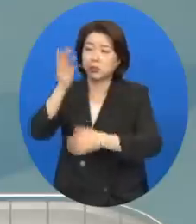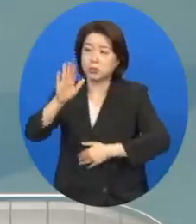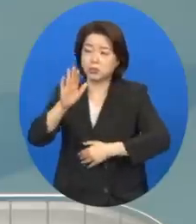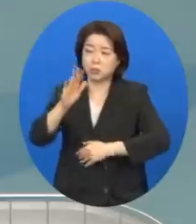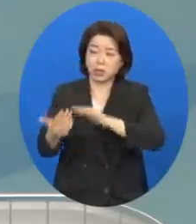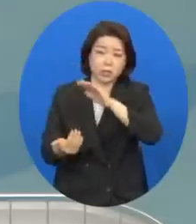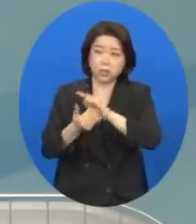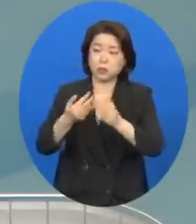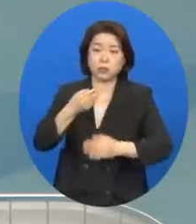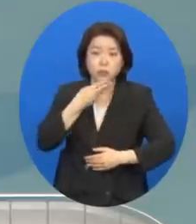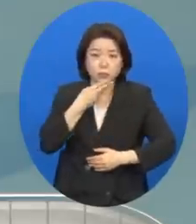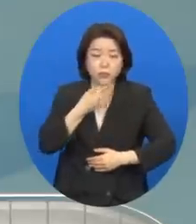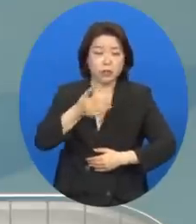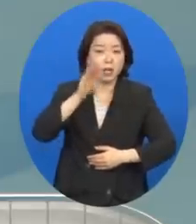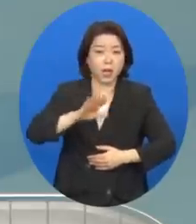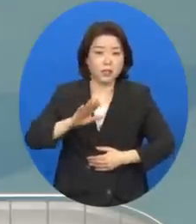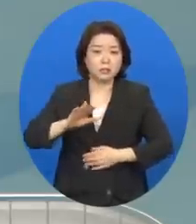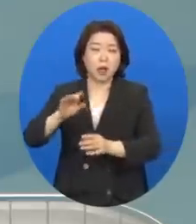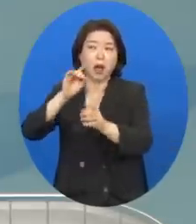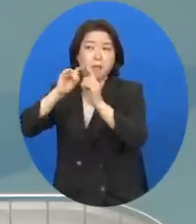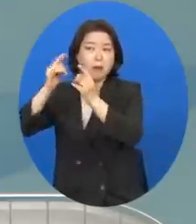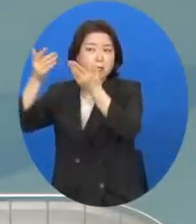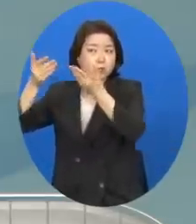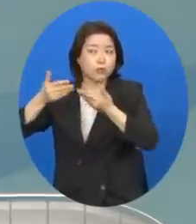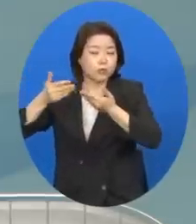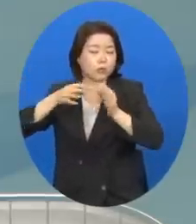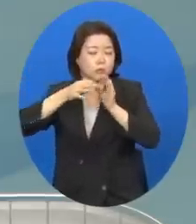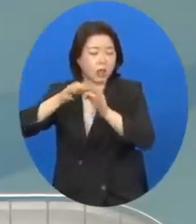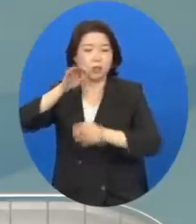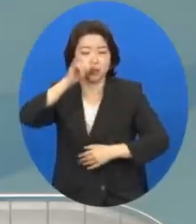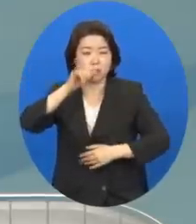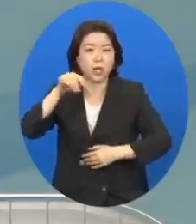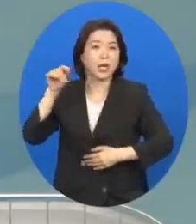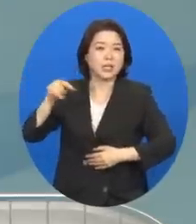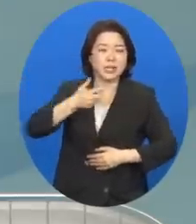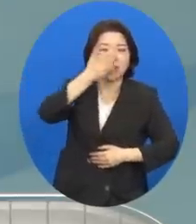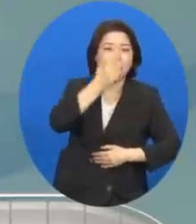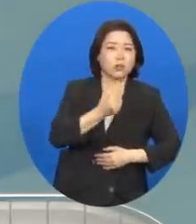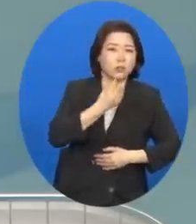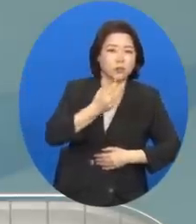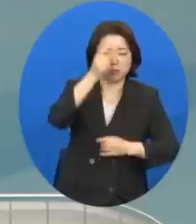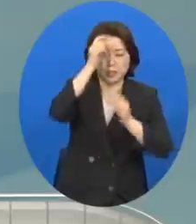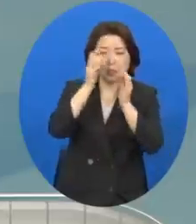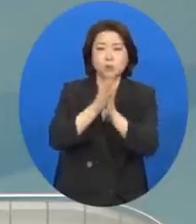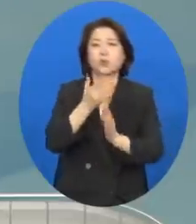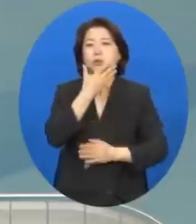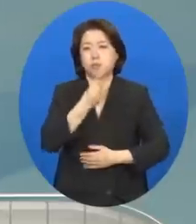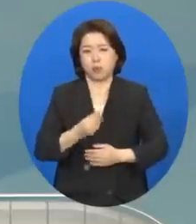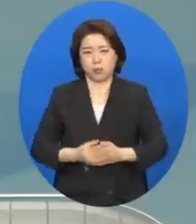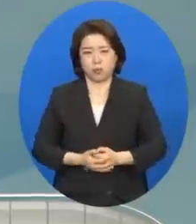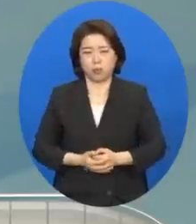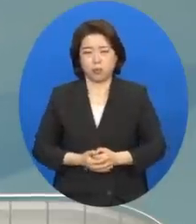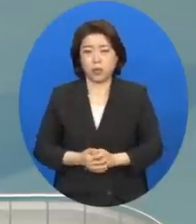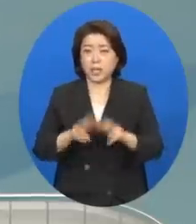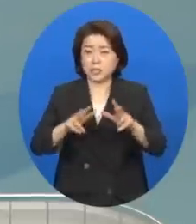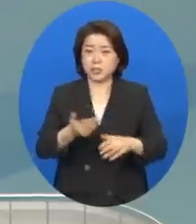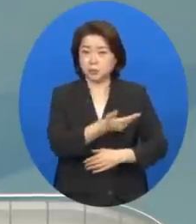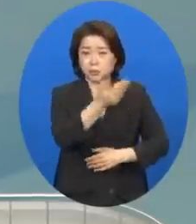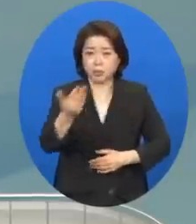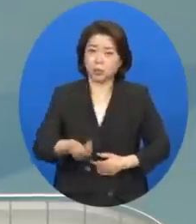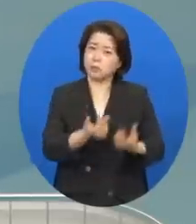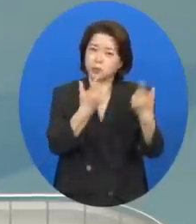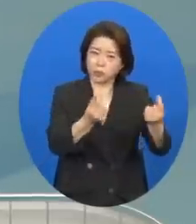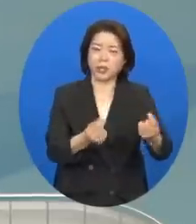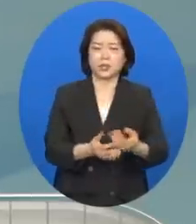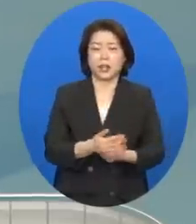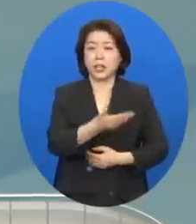말씀은 계속 있었어요. 이게 요셉의 기도의 복이에요. 지금도 여러분에게는 그럴 거예요. 여러분이